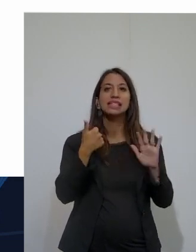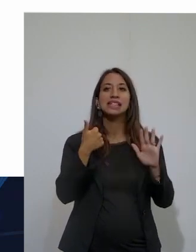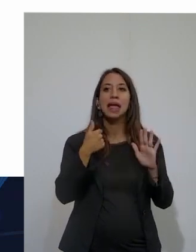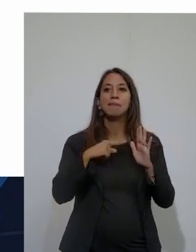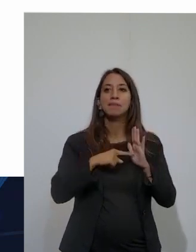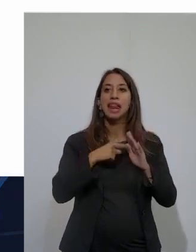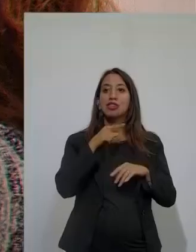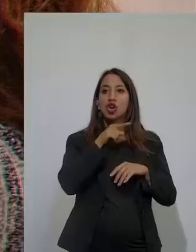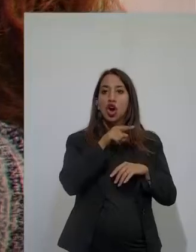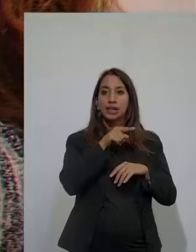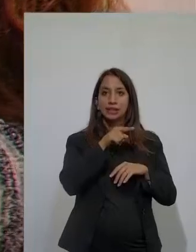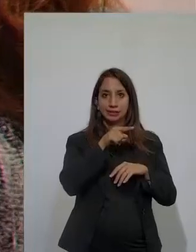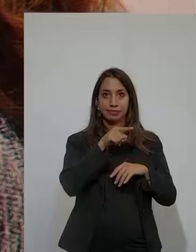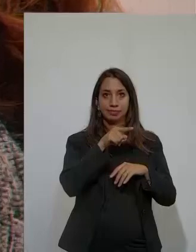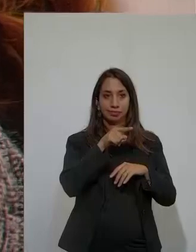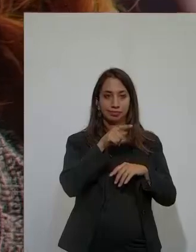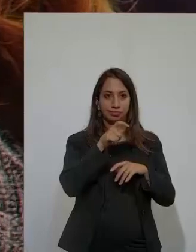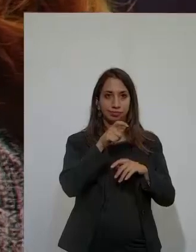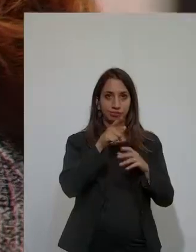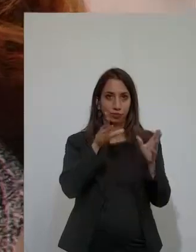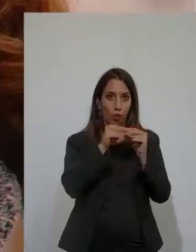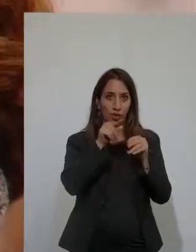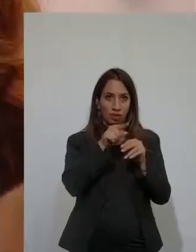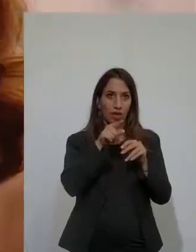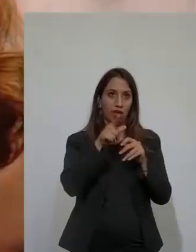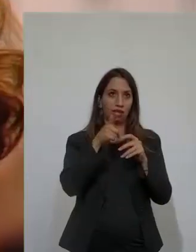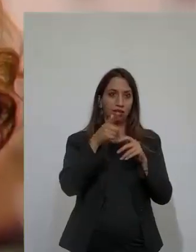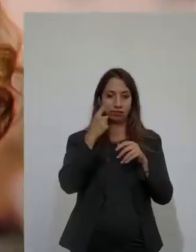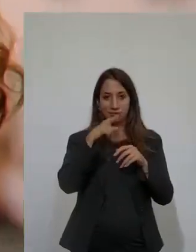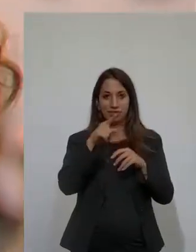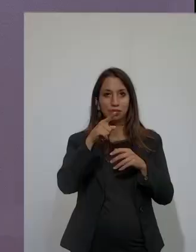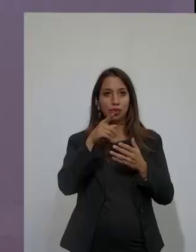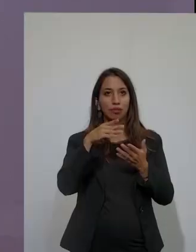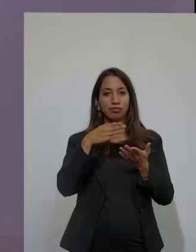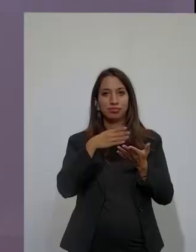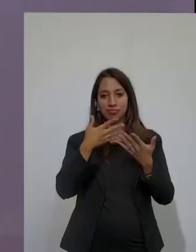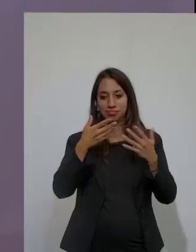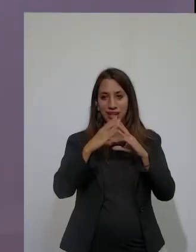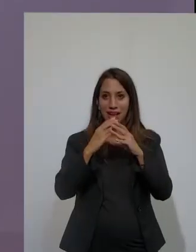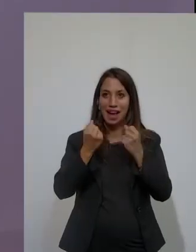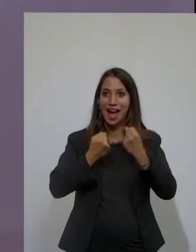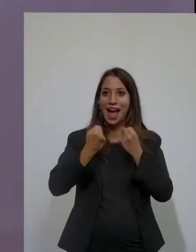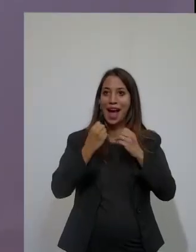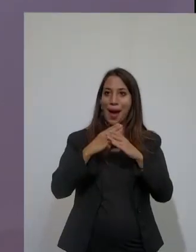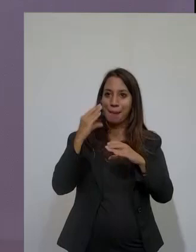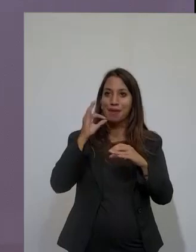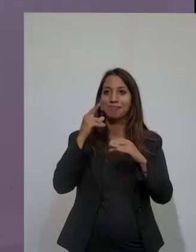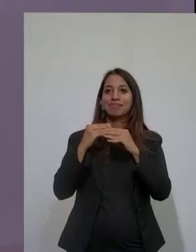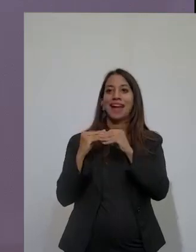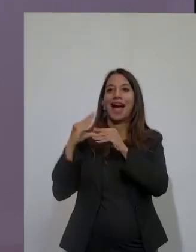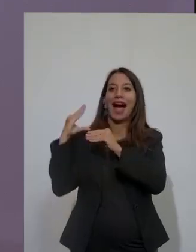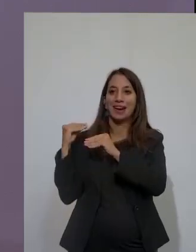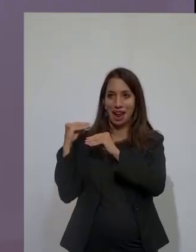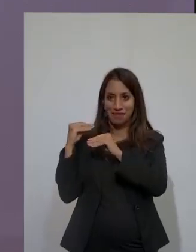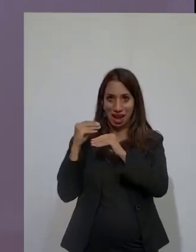milioni di unità parco circolante fra camper e caravan.